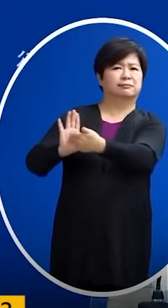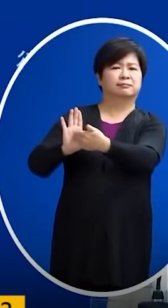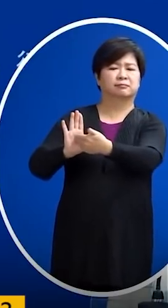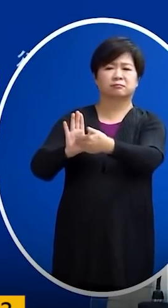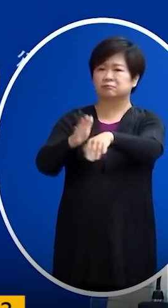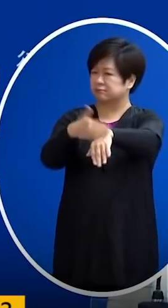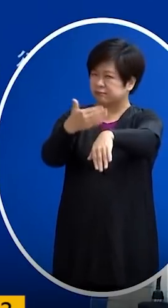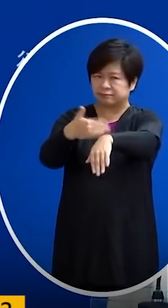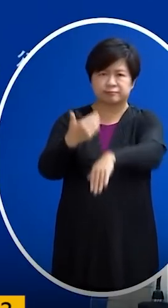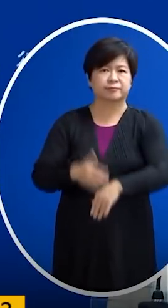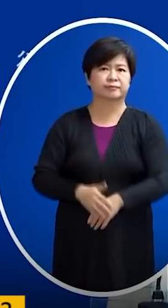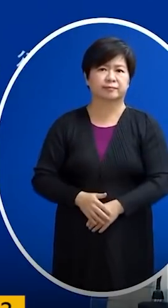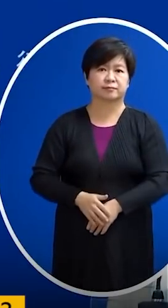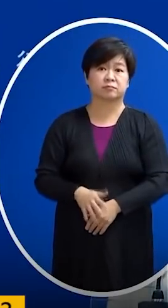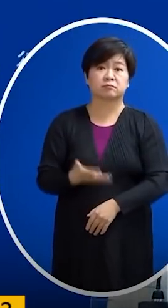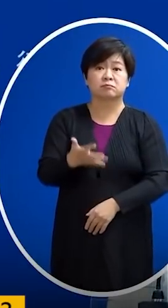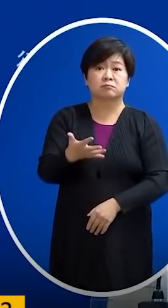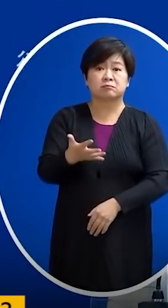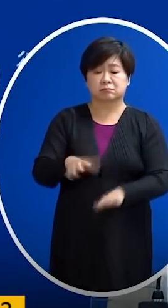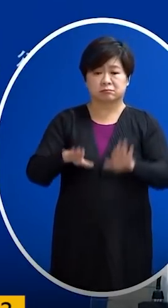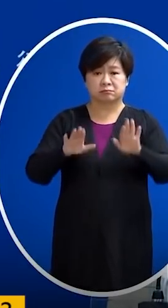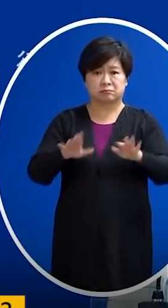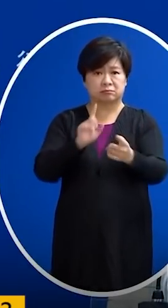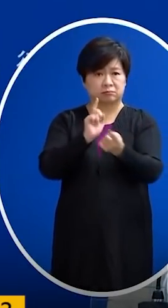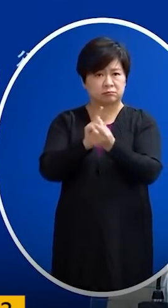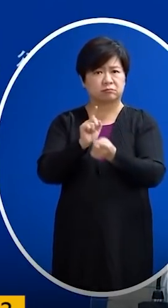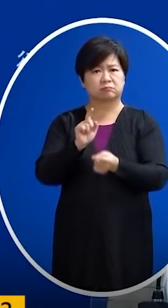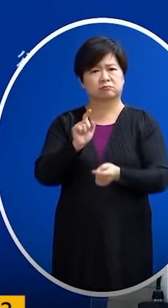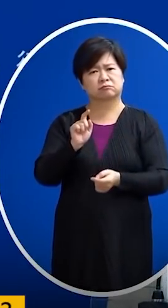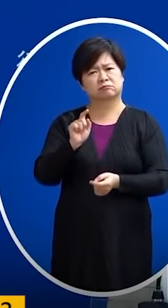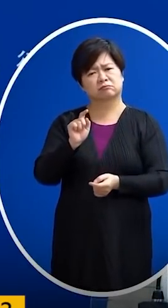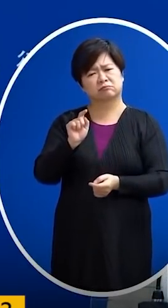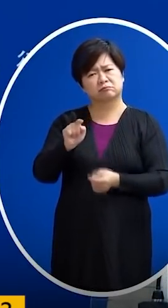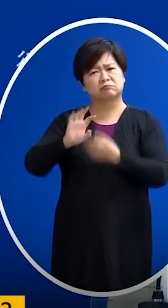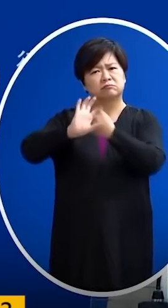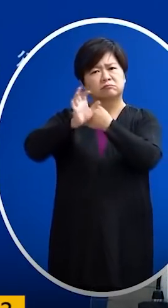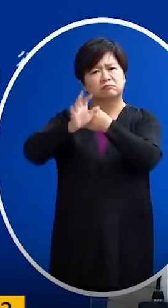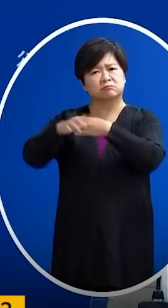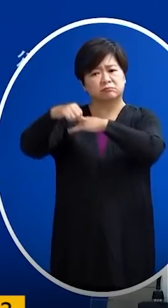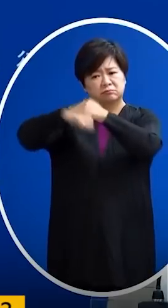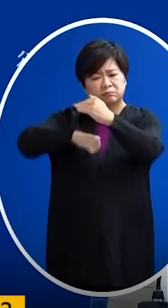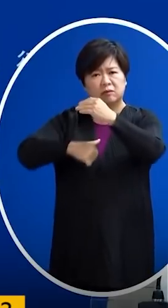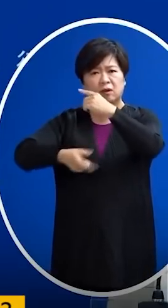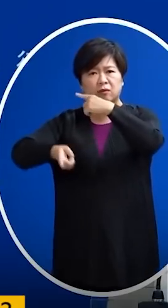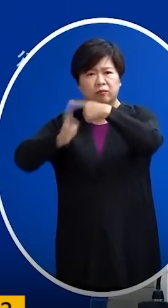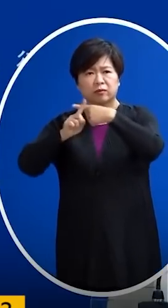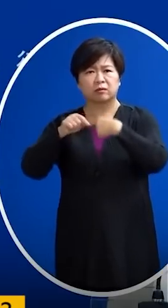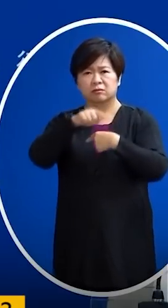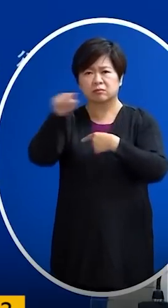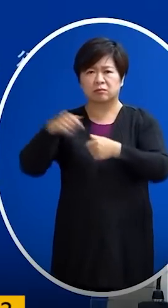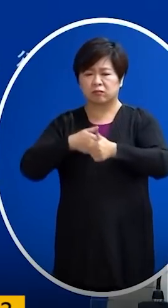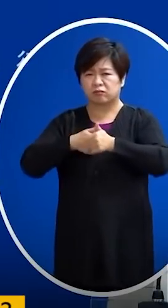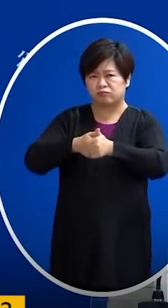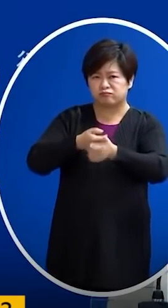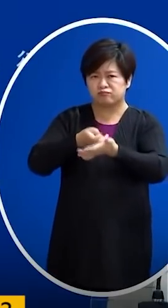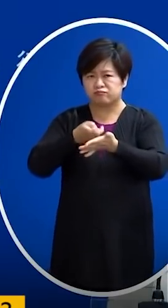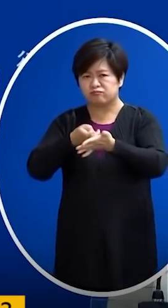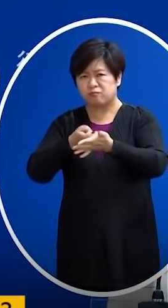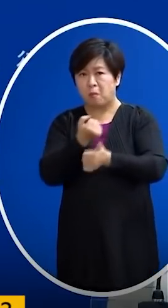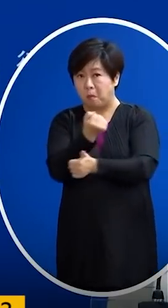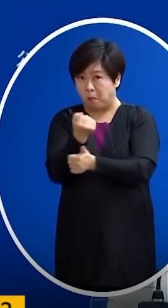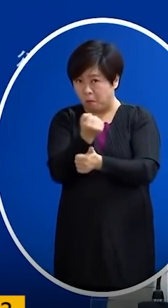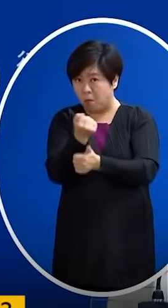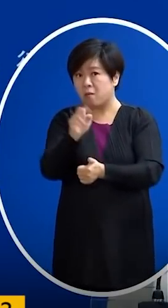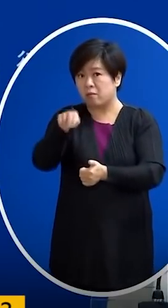止这样子的一个教，因为我们现在目前对于这个境外移入确诊的这个掌握都相当的严格，然后